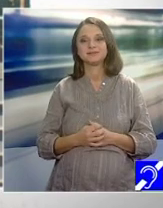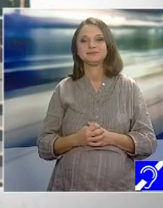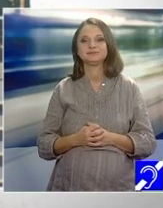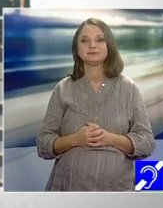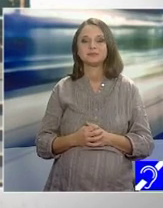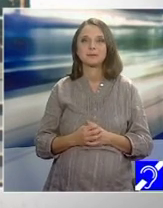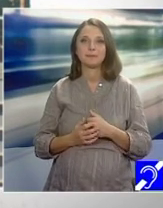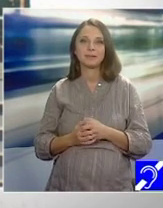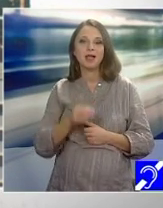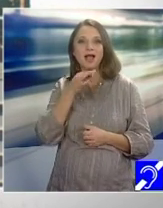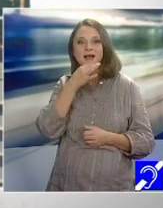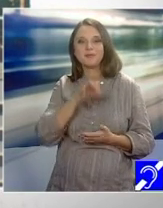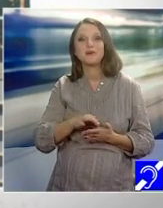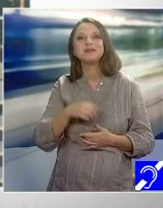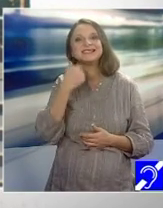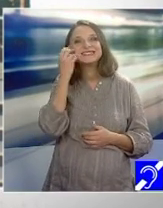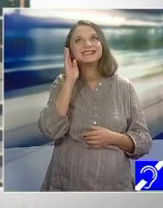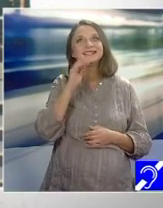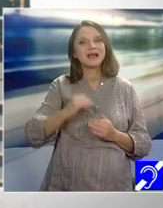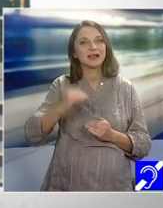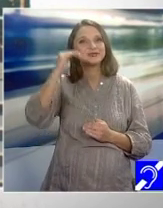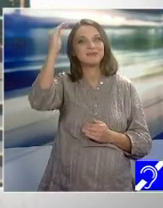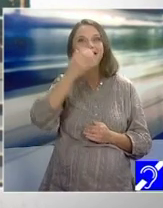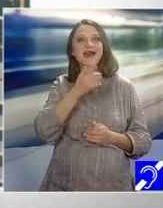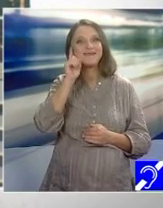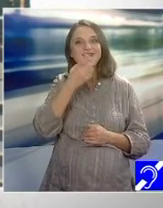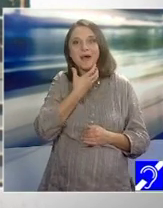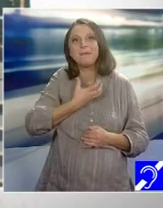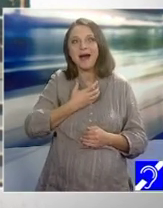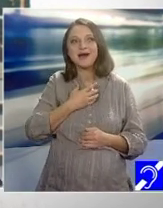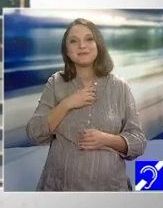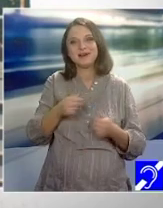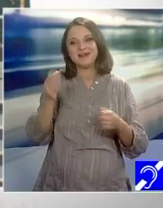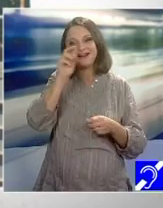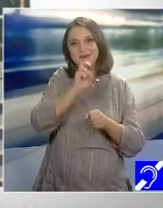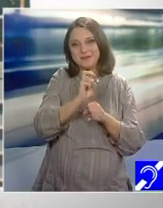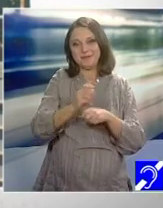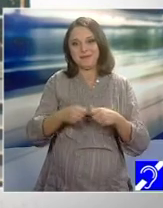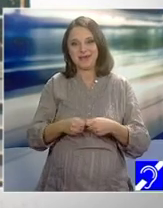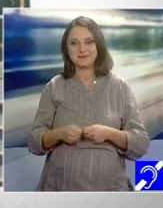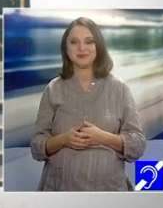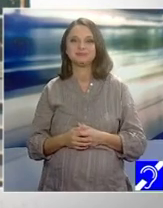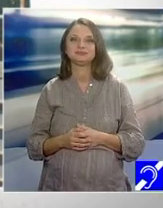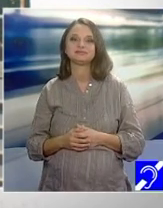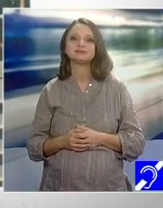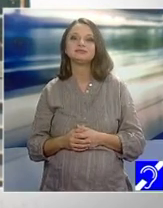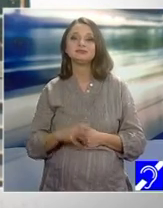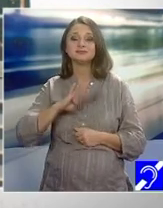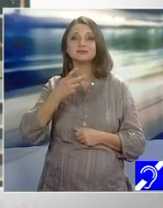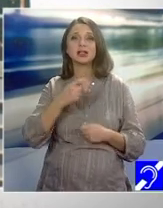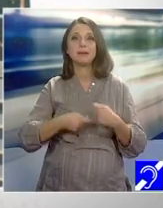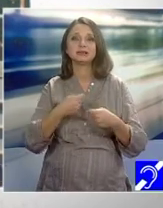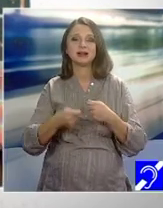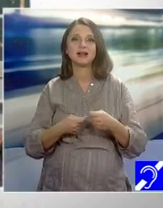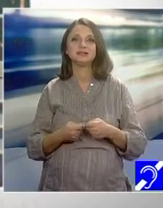fie membru la noi când îi va crește barba. A patra campanie, ne-am dus pe la festivaluri prin România și